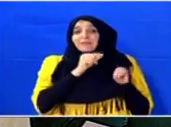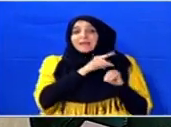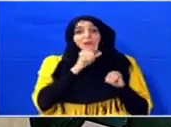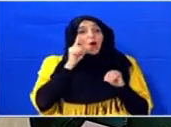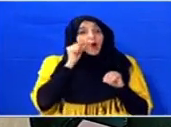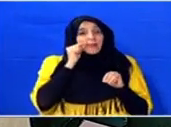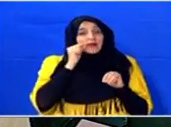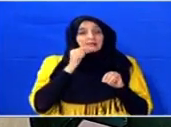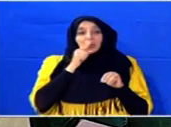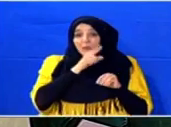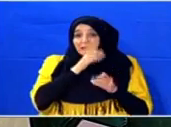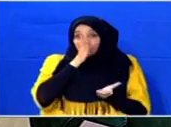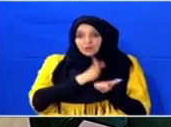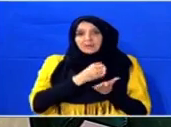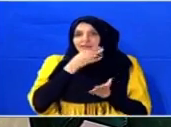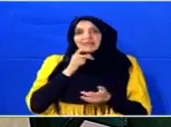المراه